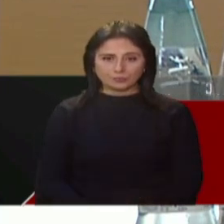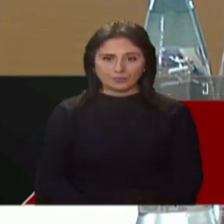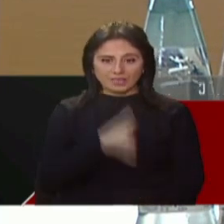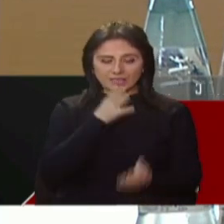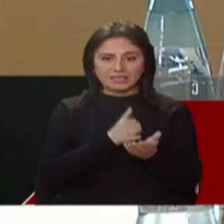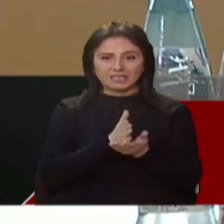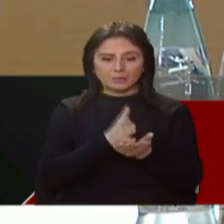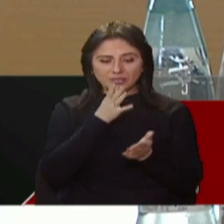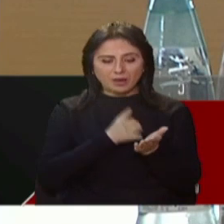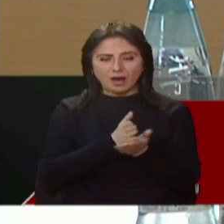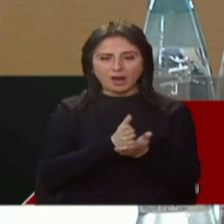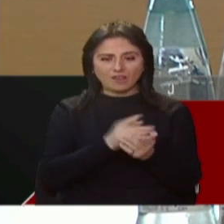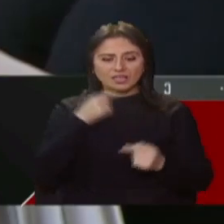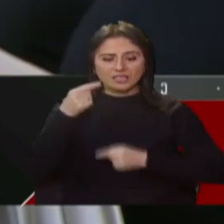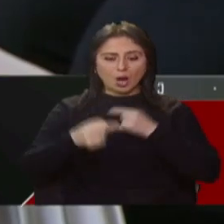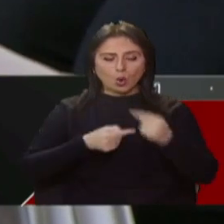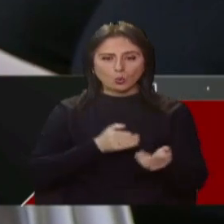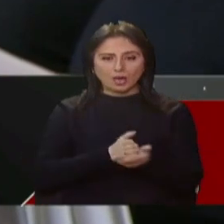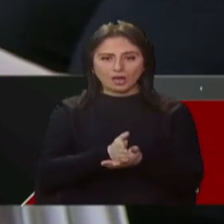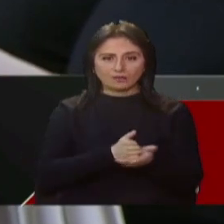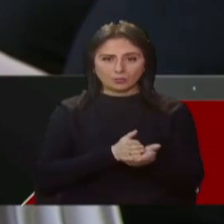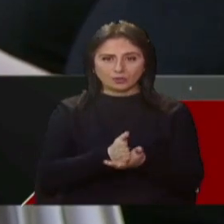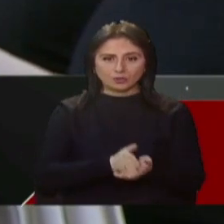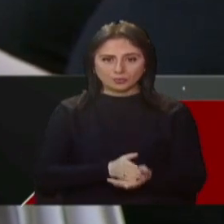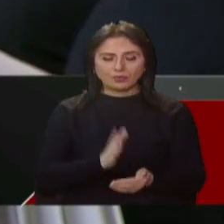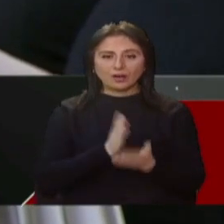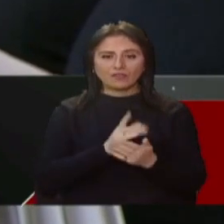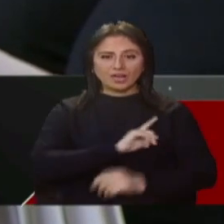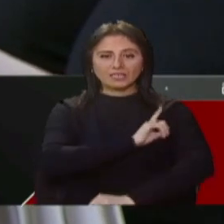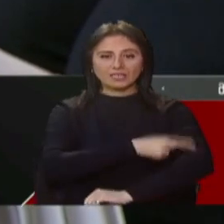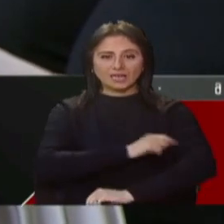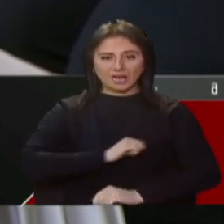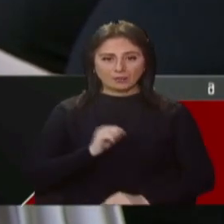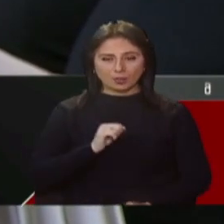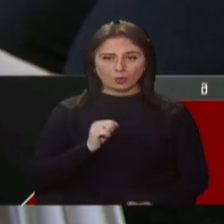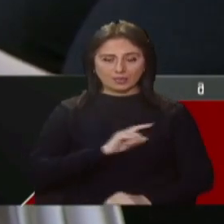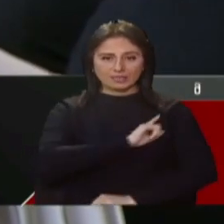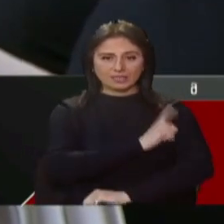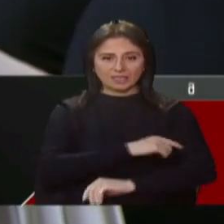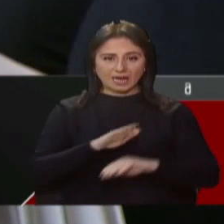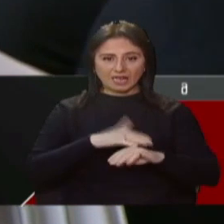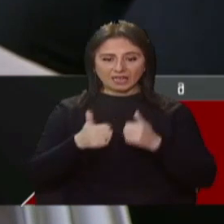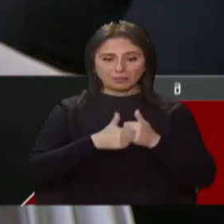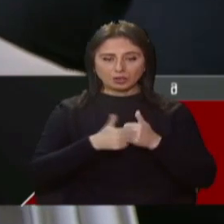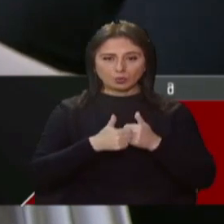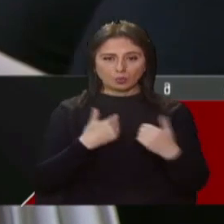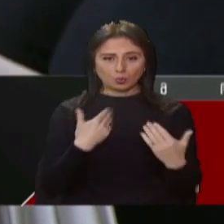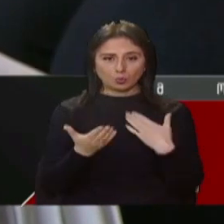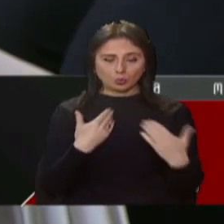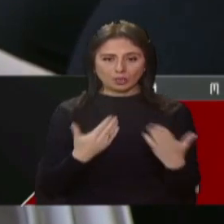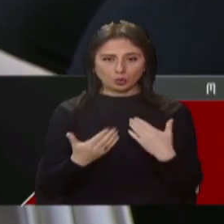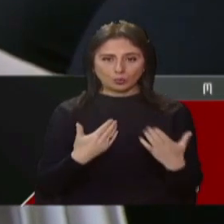წლებში, წლების განმავლობაში და საუკუნეების განმავლობაში. გვაქვს ძლიერი მეგობრობა და ძლიერი კეთილმოზებლური